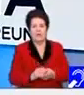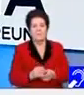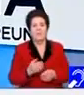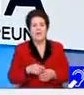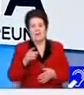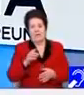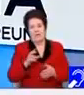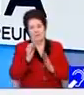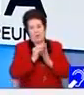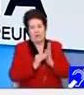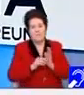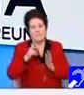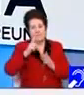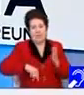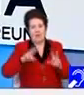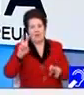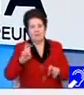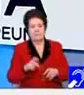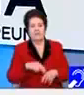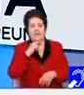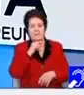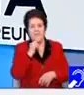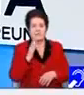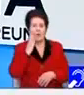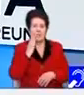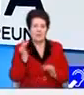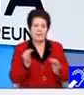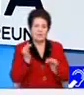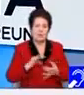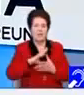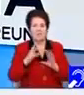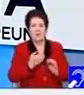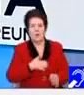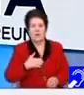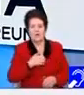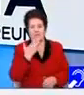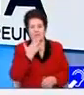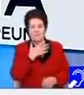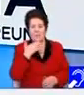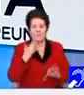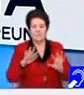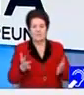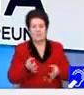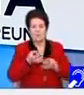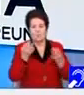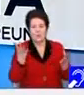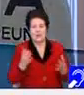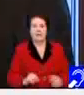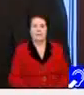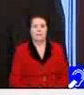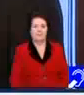Speranța. Colaborarea își propune să readucă în atenția românilor istoria și valorile naționale prin mai multe evenimente culturale.